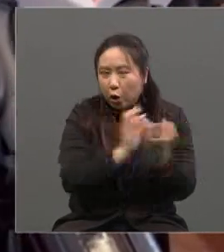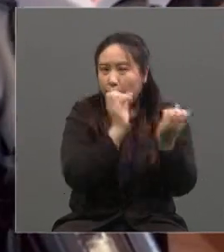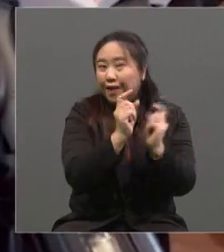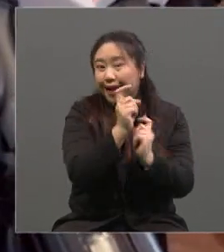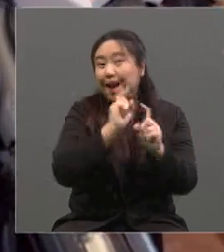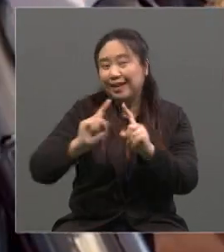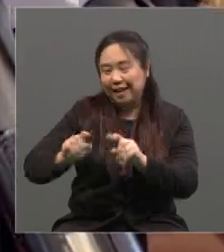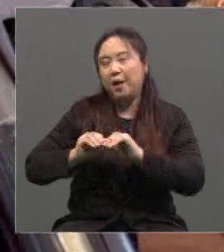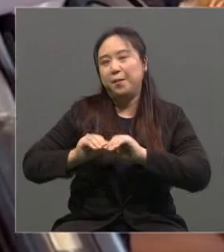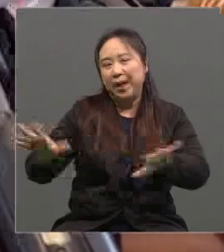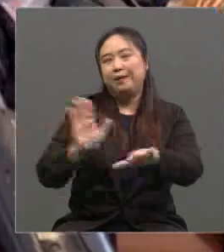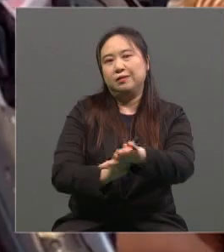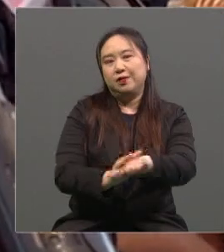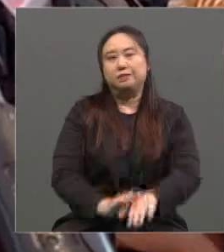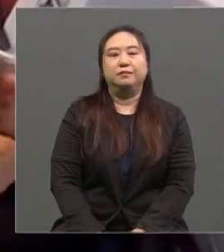างๆครับ